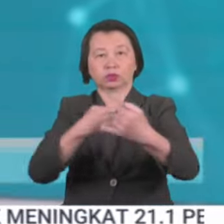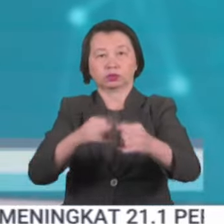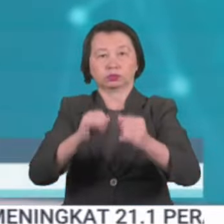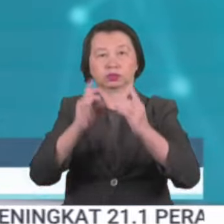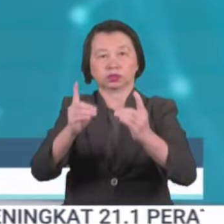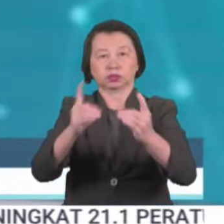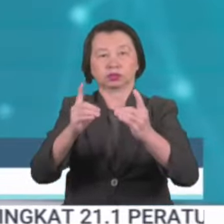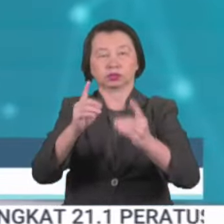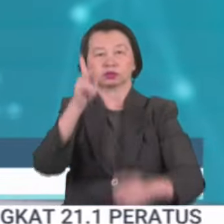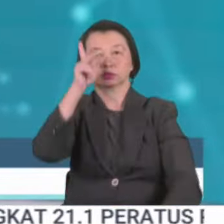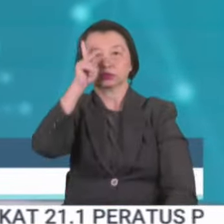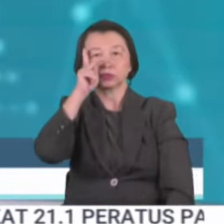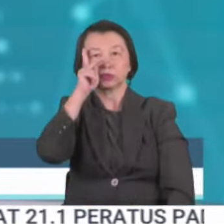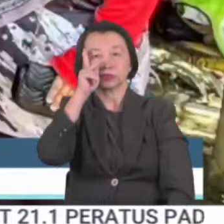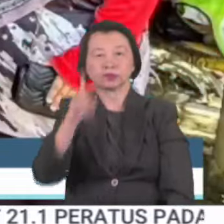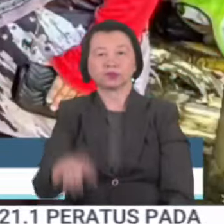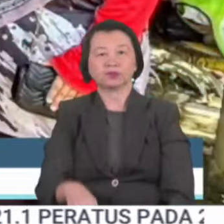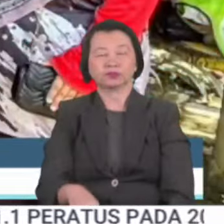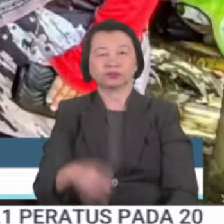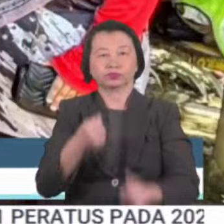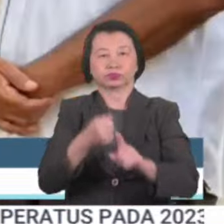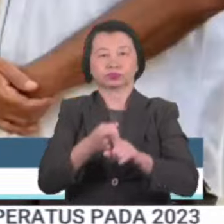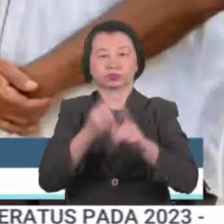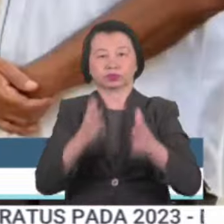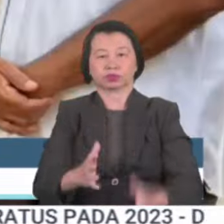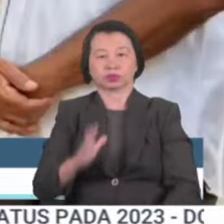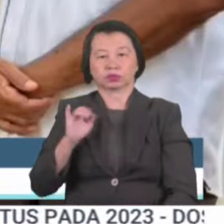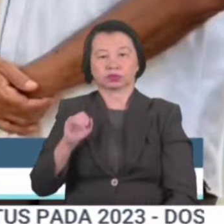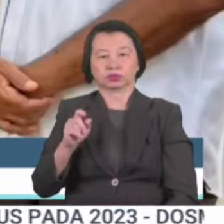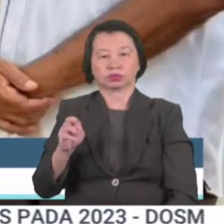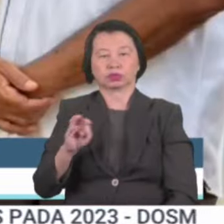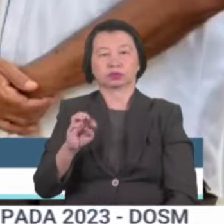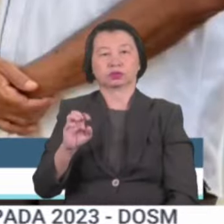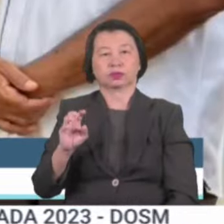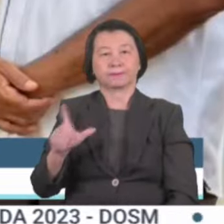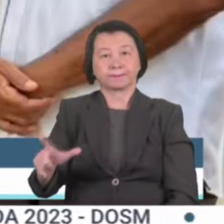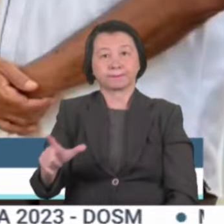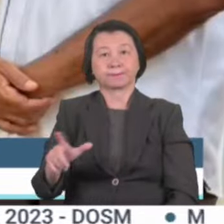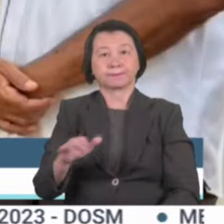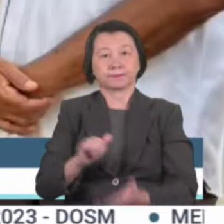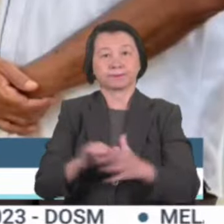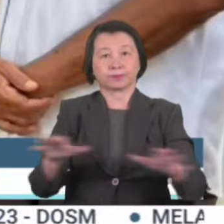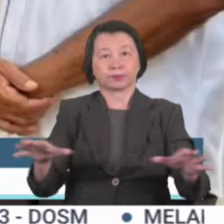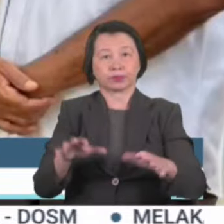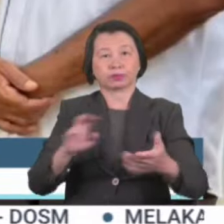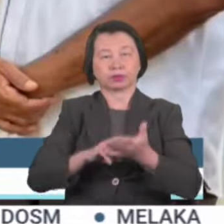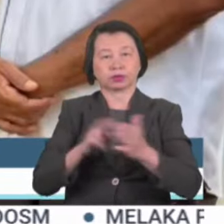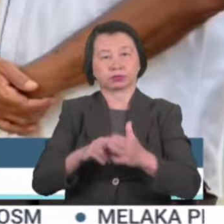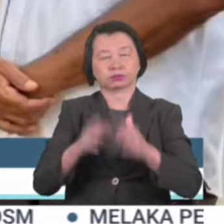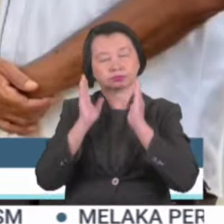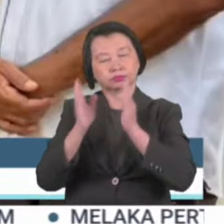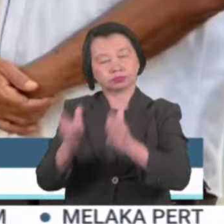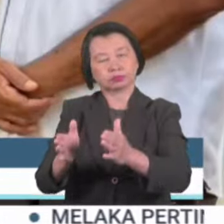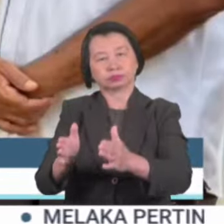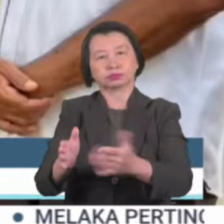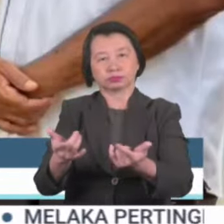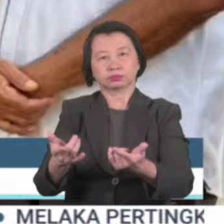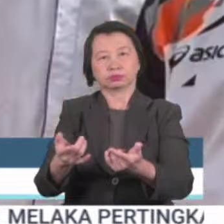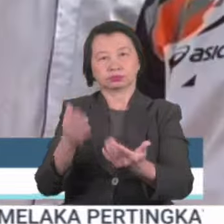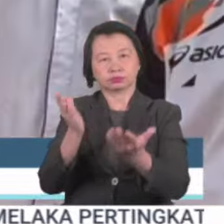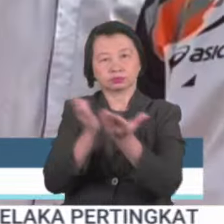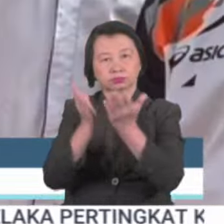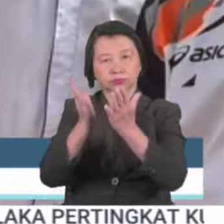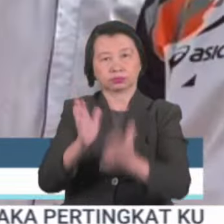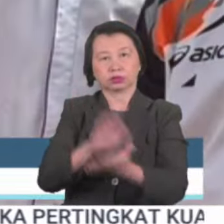pendidikan Negeri Kedah menurut pengarahnya Ismail othman inisiatif itu dilaksana sebagai tanda prihatin dan cakna kepada